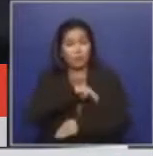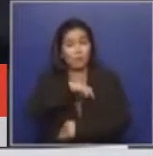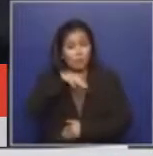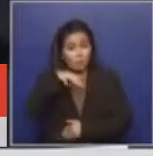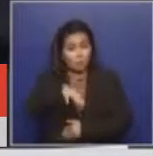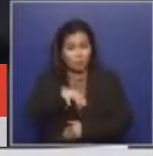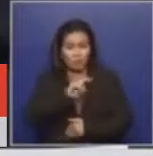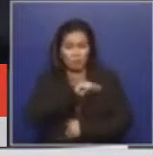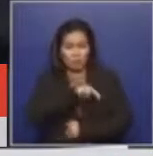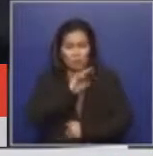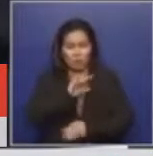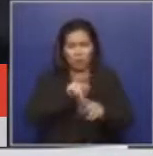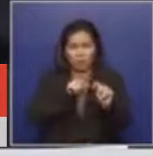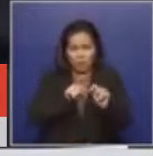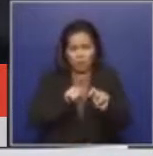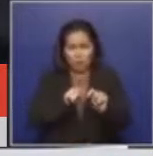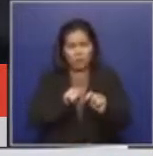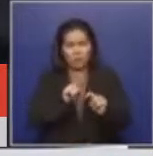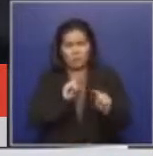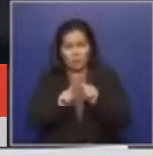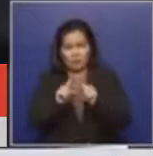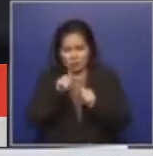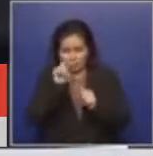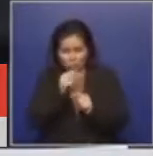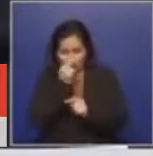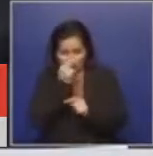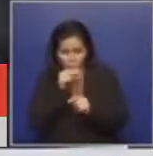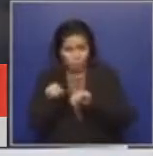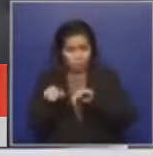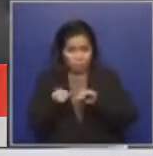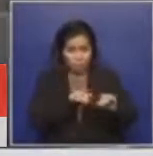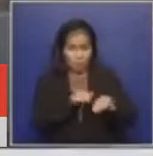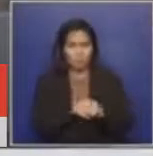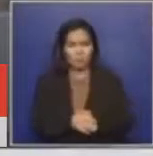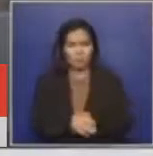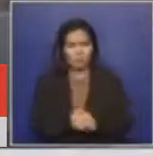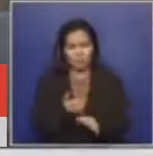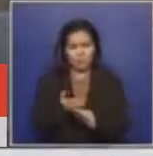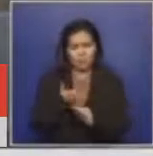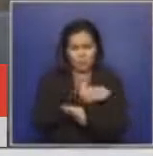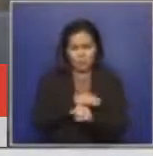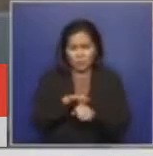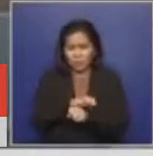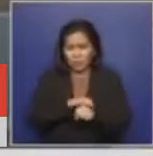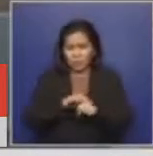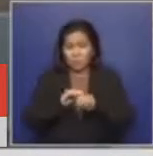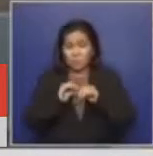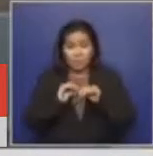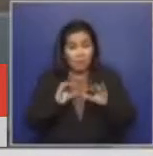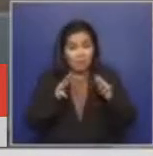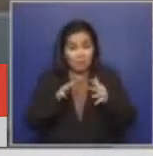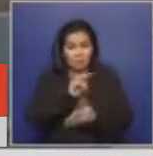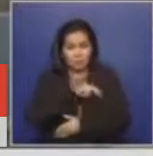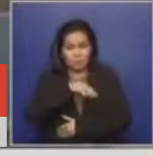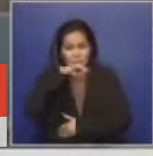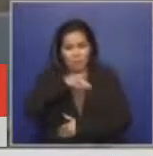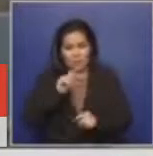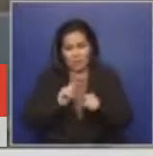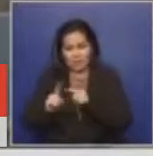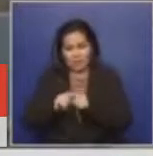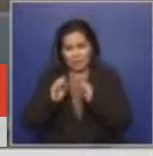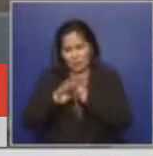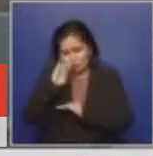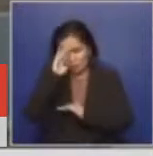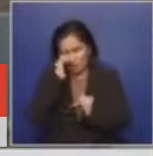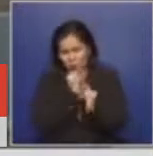ประจำตำบลซึ่งต้องยอมรับนะครับว่าขนาดไม่มีโควิดเนี่ยโรงพยาบาลทั่วไปเตียงก็ไม่